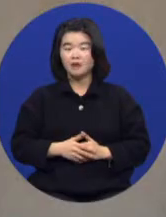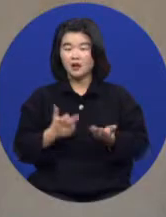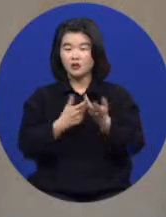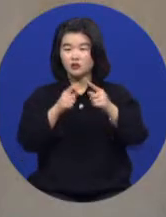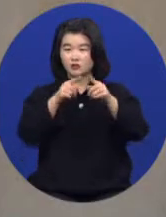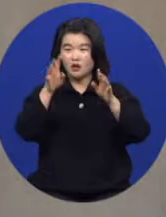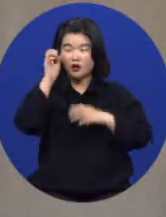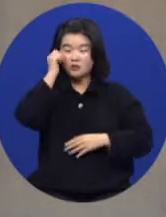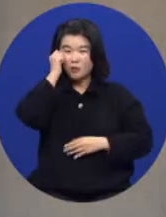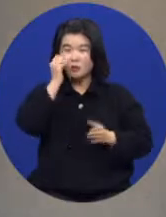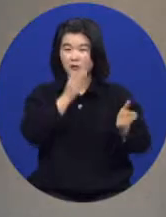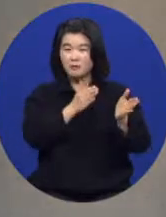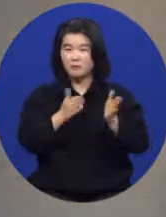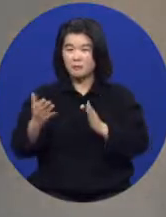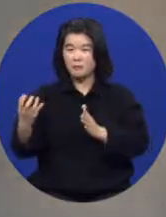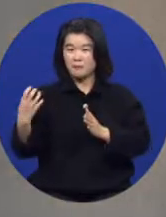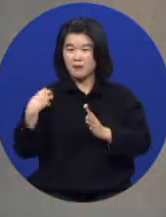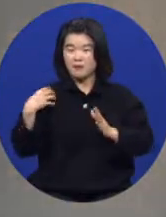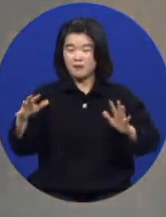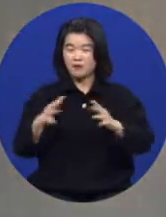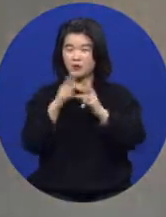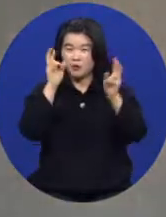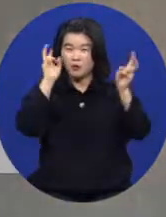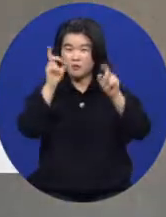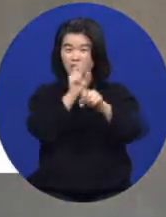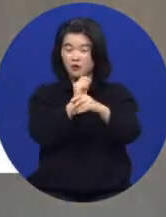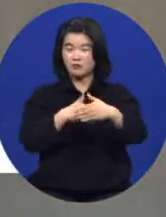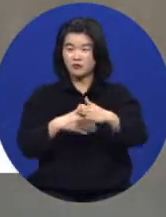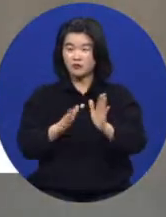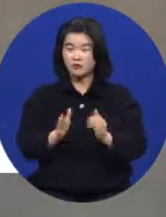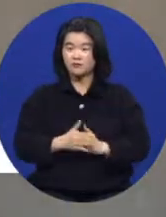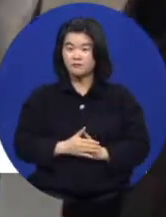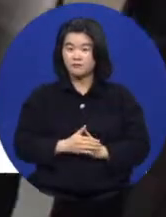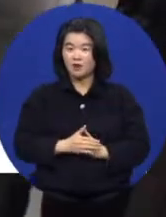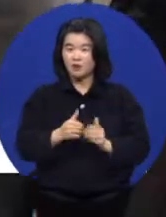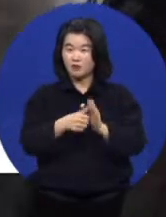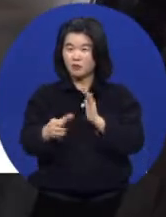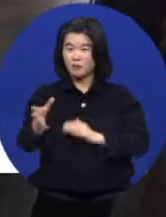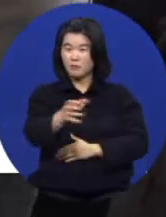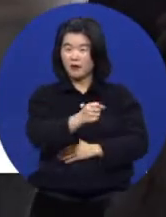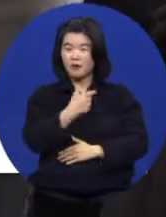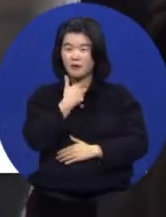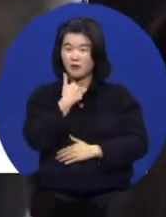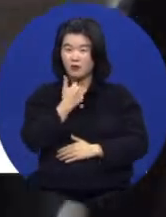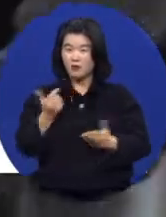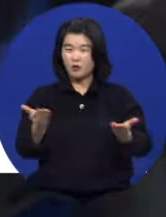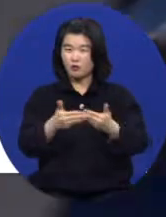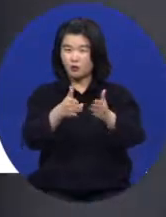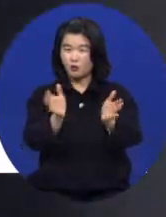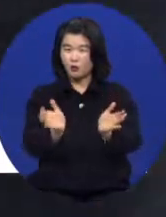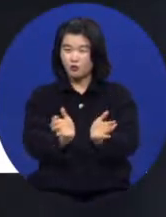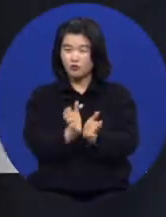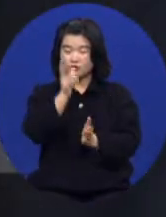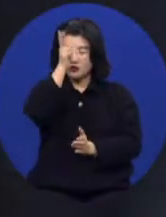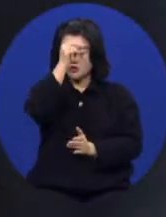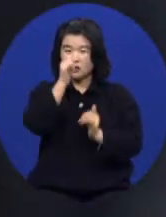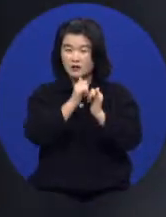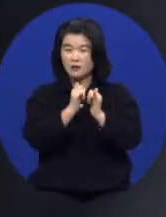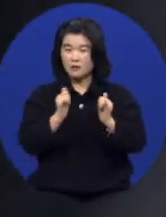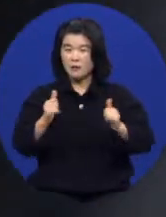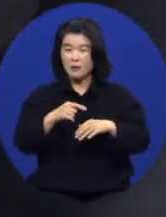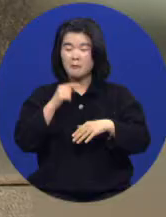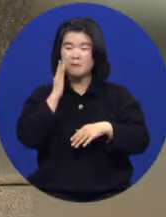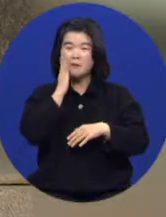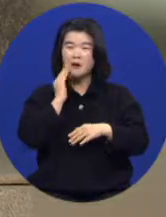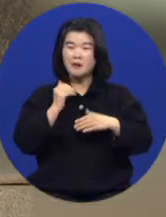제주대 기숙사 철거 공사를 맡은 건설업체 사무실입니다. 압수수색을 마친 고용노동부 수사관들과 경찰관들이